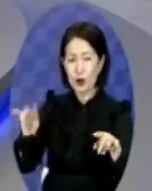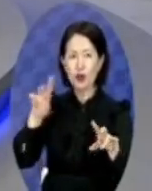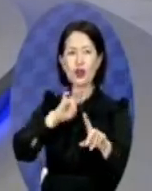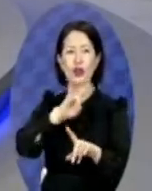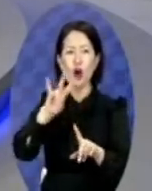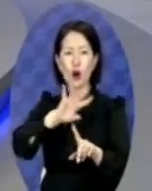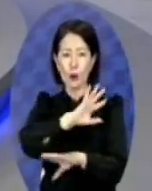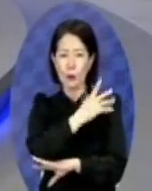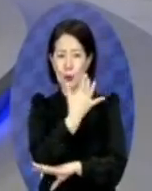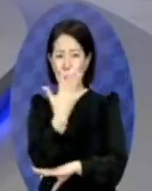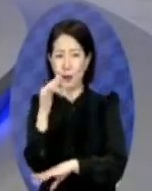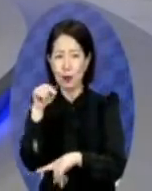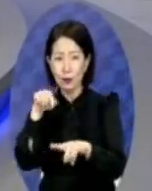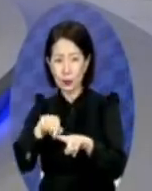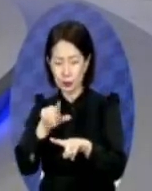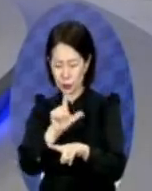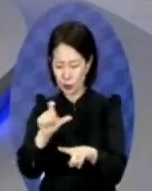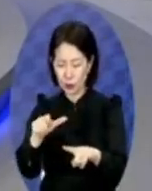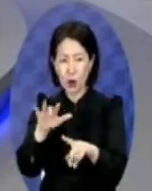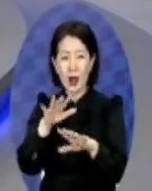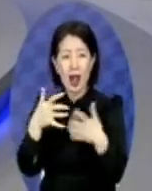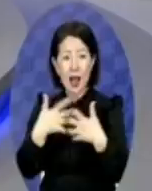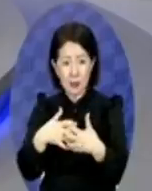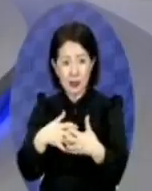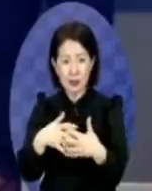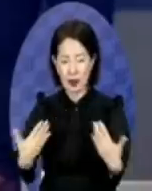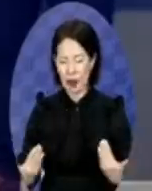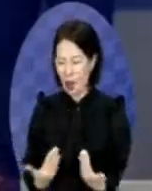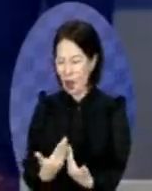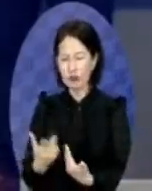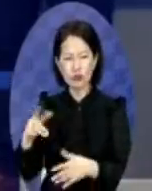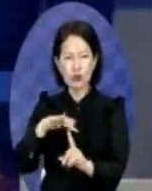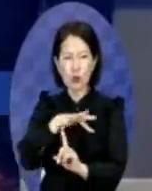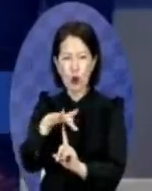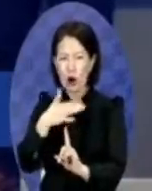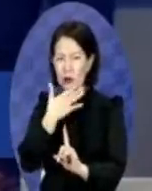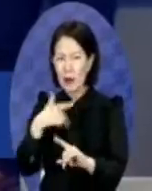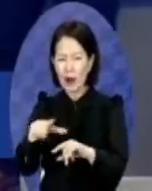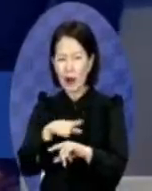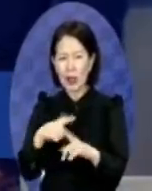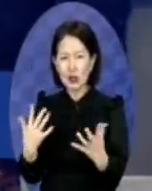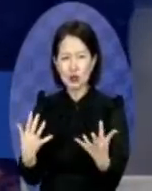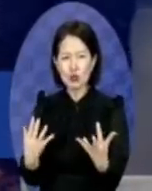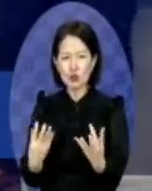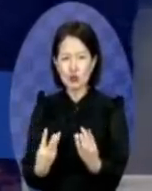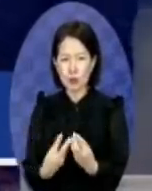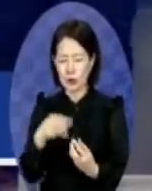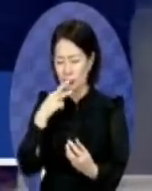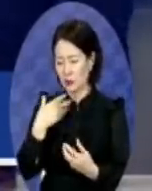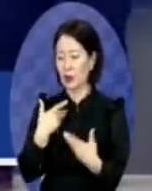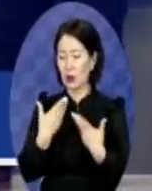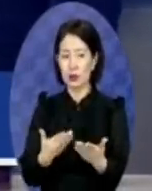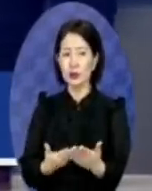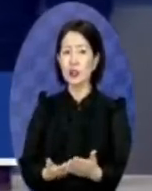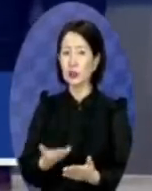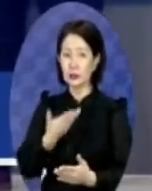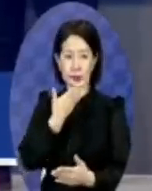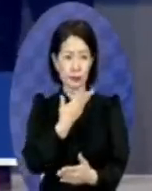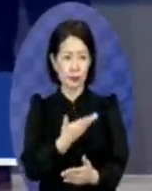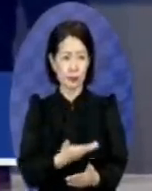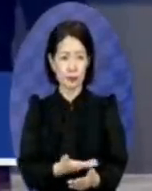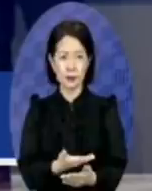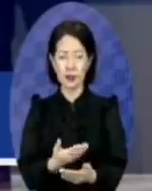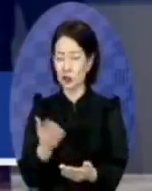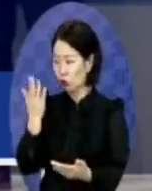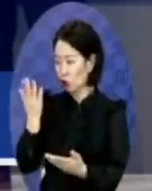болсон учраас бол суурьшлийн бүс рүү орж ер нь одоо газар нь улам хөмигдөж байгаа гэдэг юм мэдээлэл бидэнд өгч байгаа. За үзэгчдээ бид дэлгэцэн сэтэн тоо баримт хэлээ. За